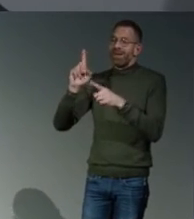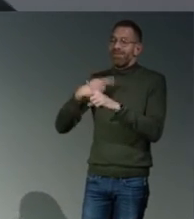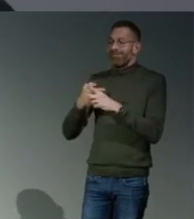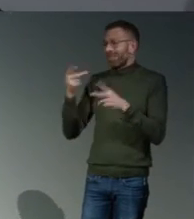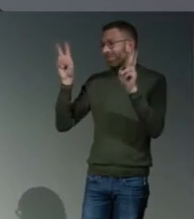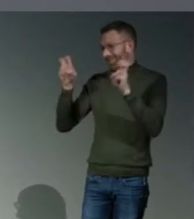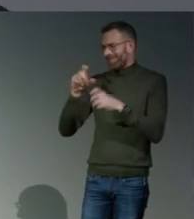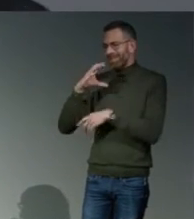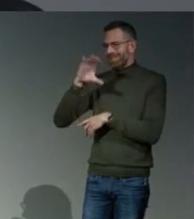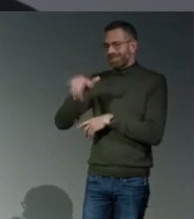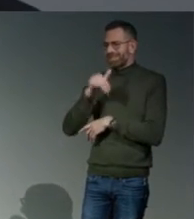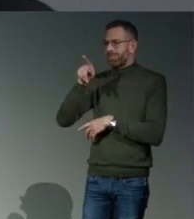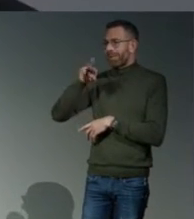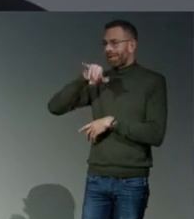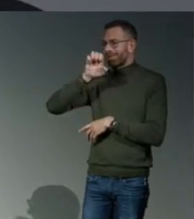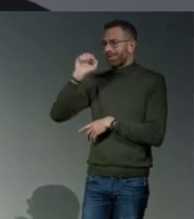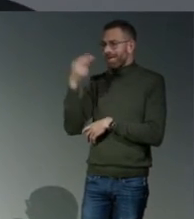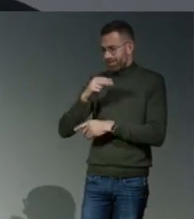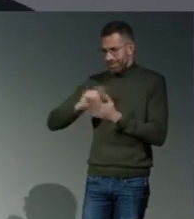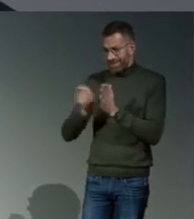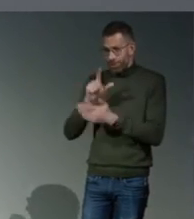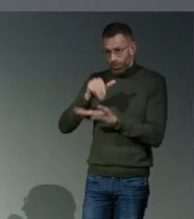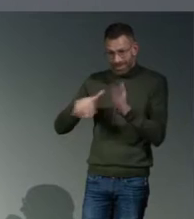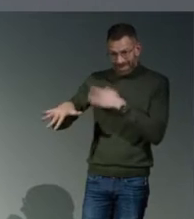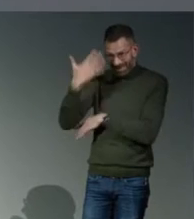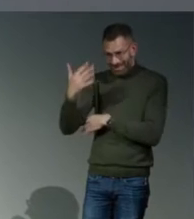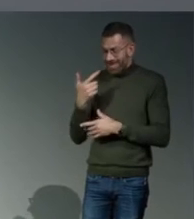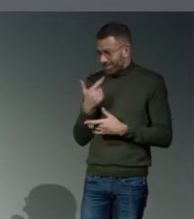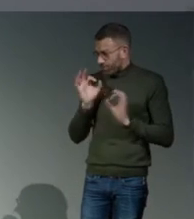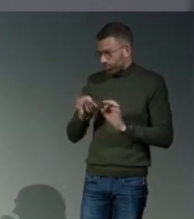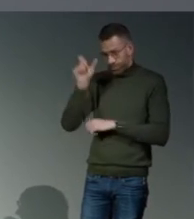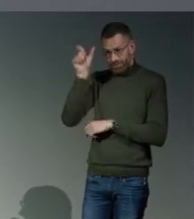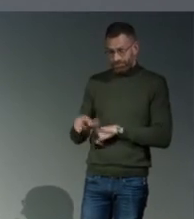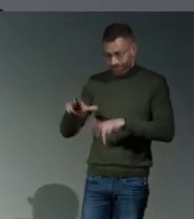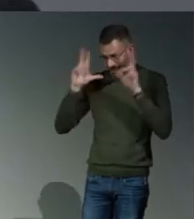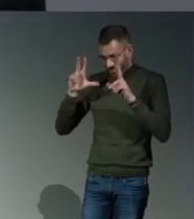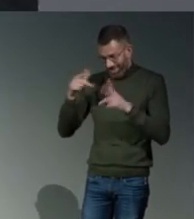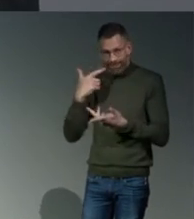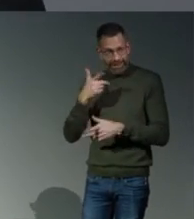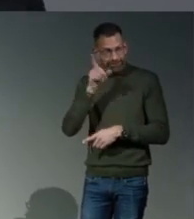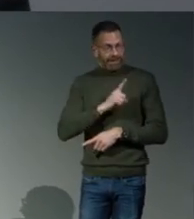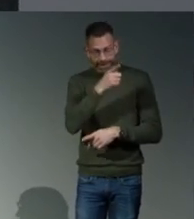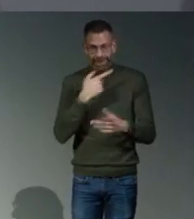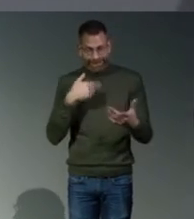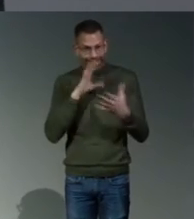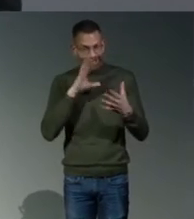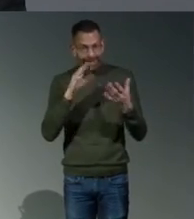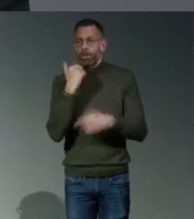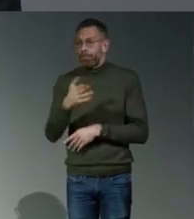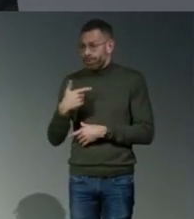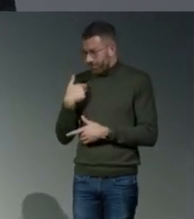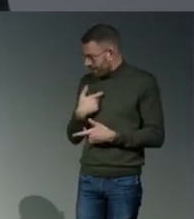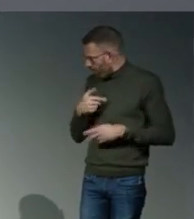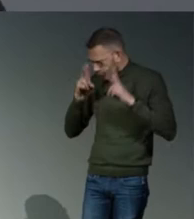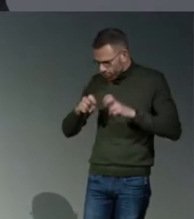2015, je peux vous le dire, parce que du coup, il me l'a passé plein de fois, avec Elise Eymoun, qui est justement un nerd, un programmateur, et qui n'y arrive pas avec les filles. Parce que l'algorithme avait bien repéré que je faisais des recherches